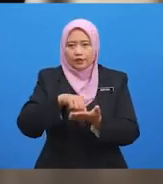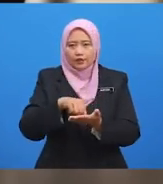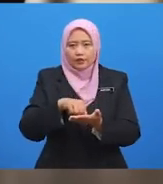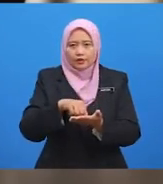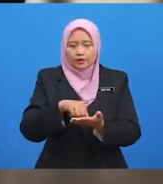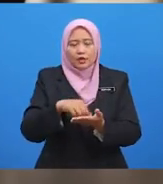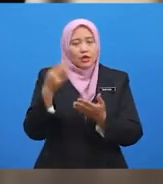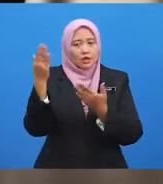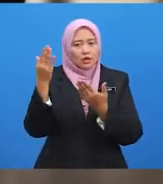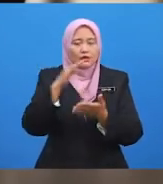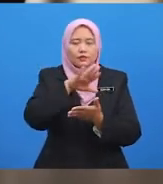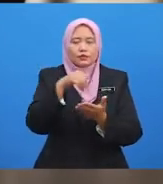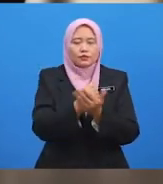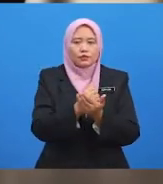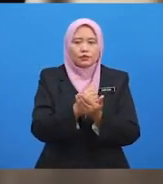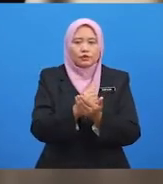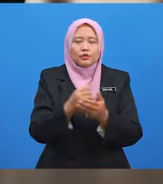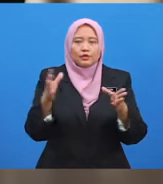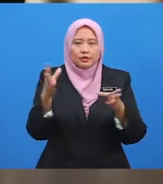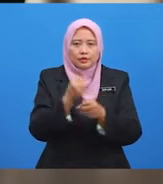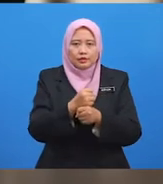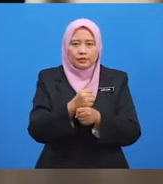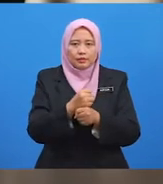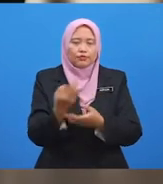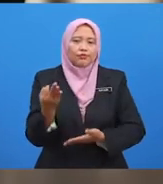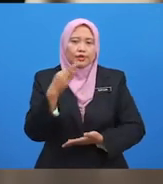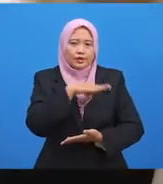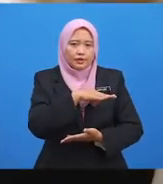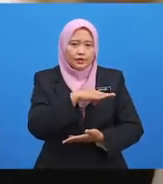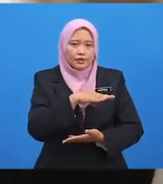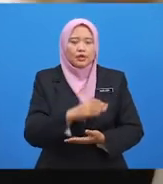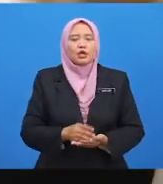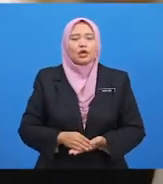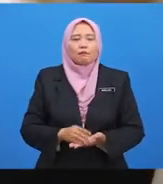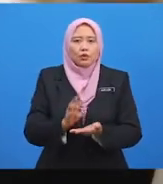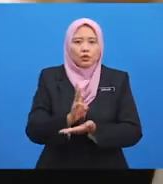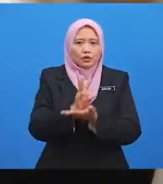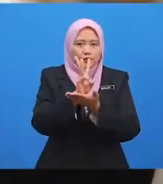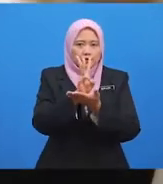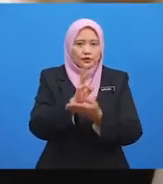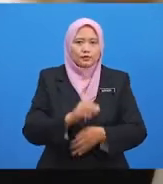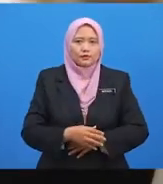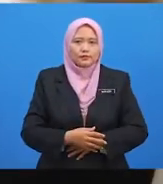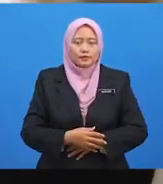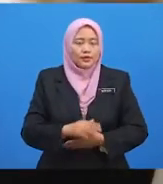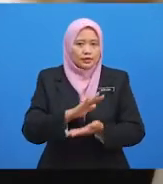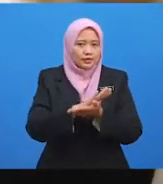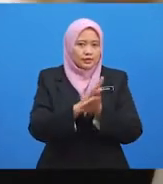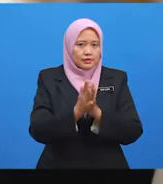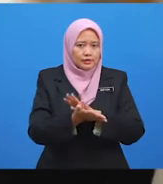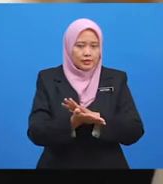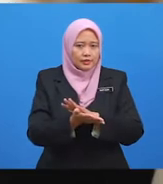memahami hikmah disebalik galakkan untuk berwakaf ini jadi melalui perkongsian